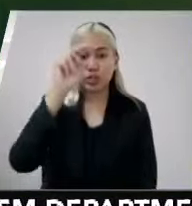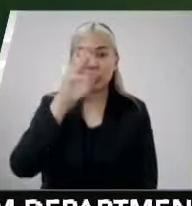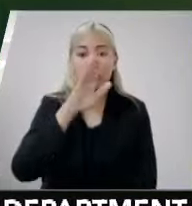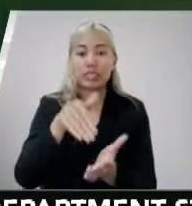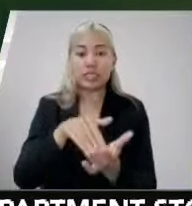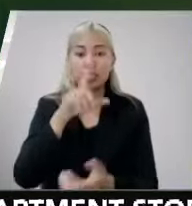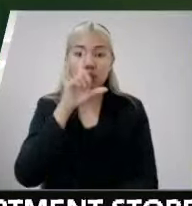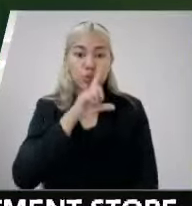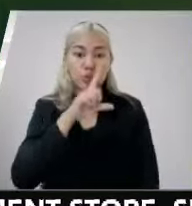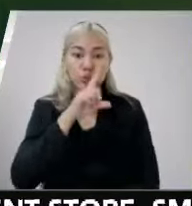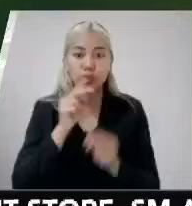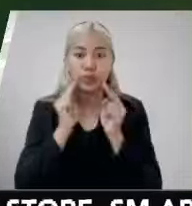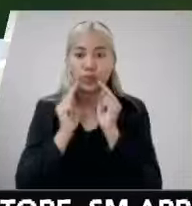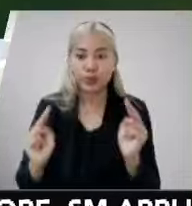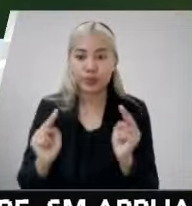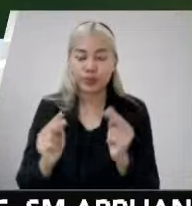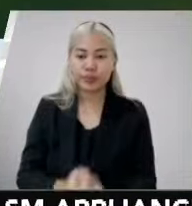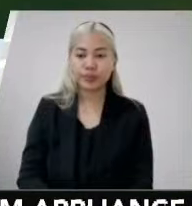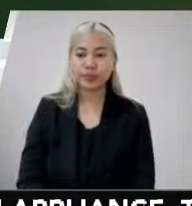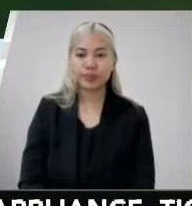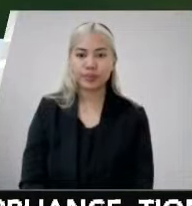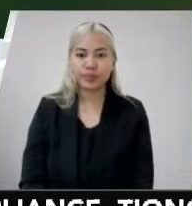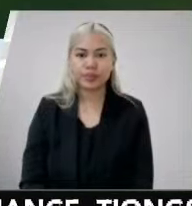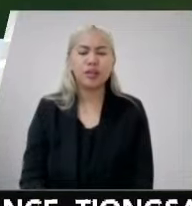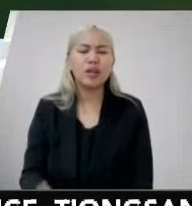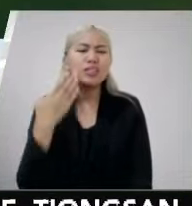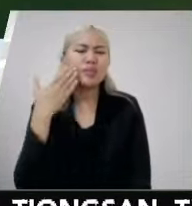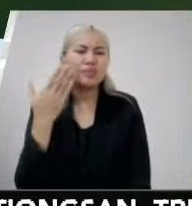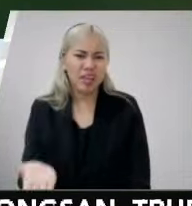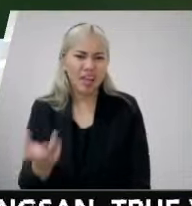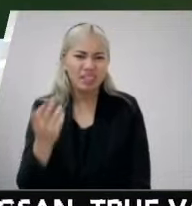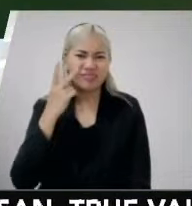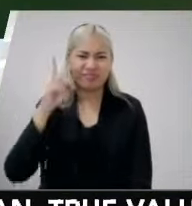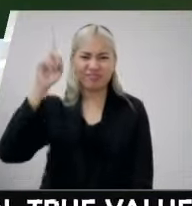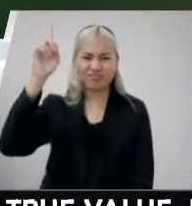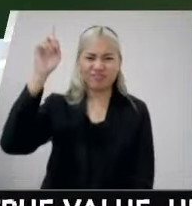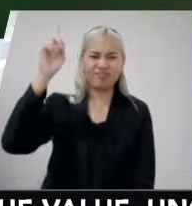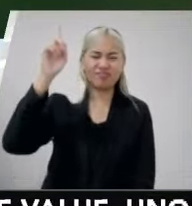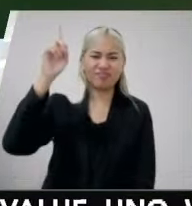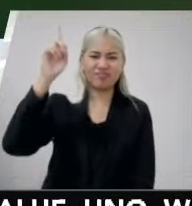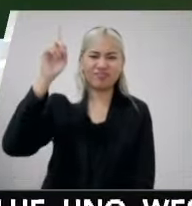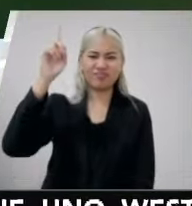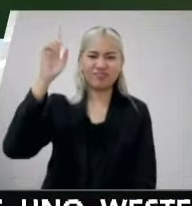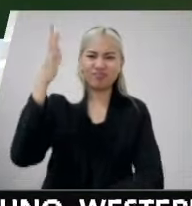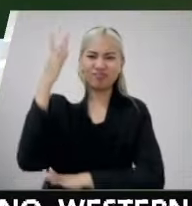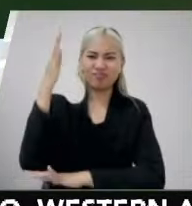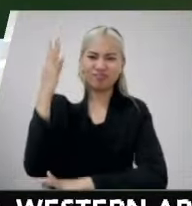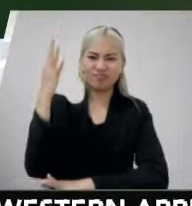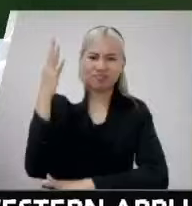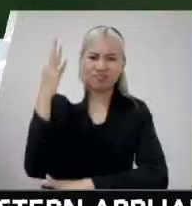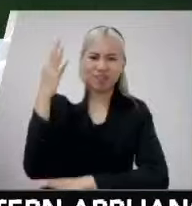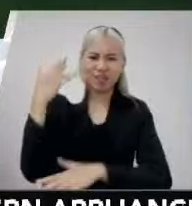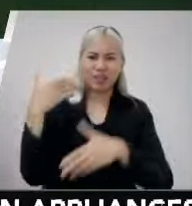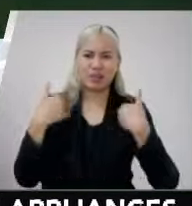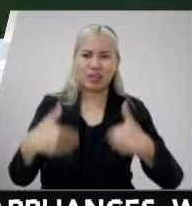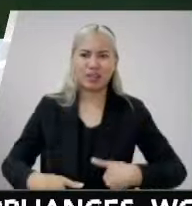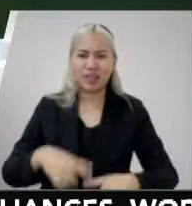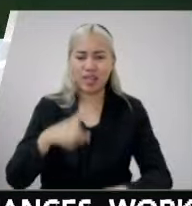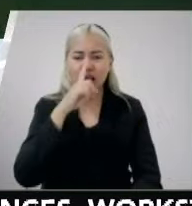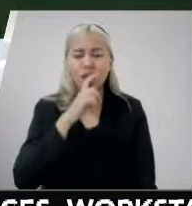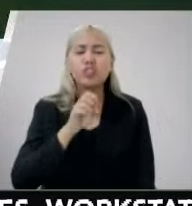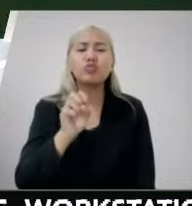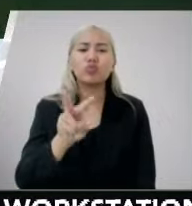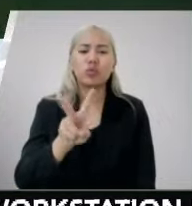Luzon wala ng buhay na nakabitin sa puno ng natagpuan ng kanyang mga kaanak ang 12 anyos na binatilyo sa Barangay